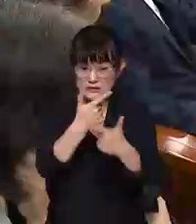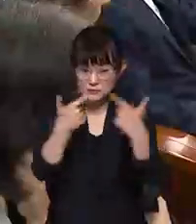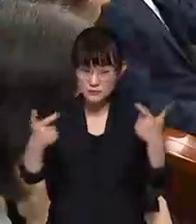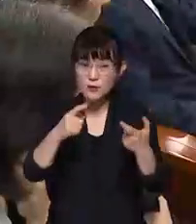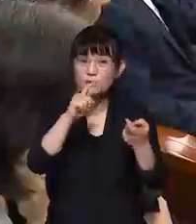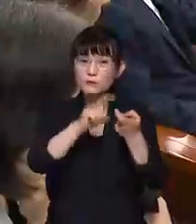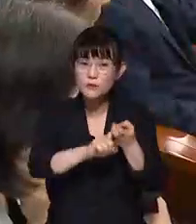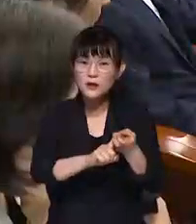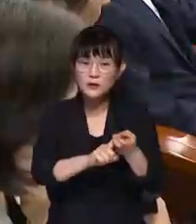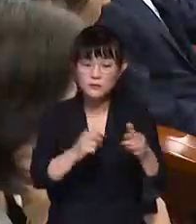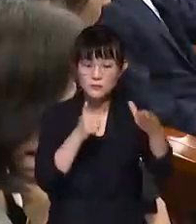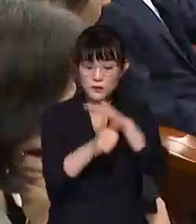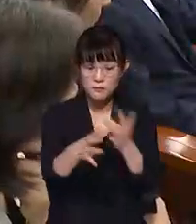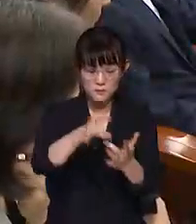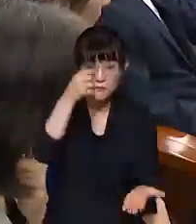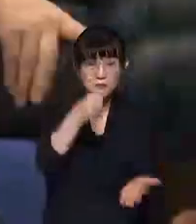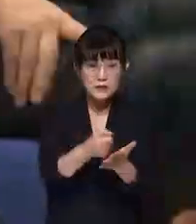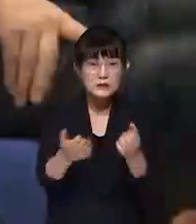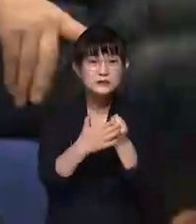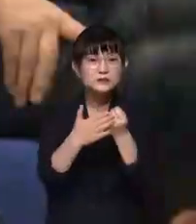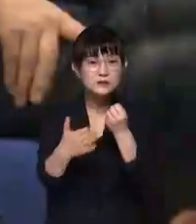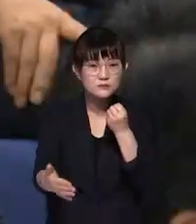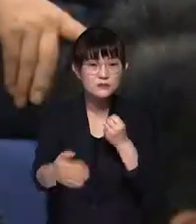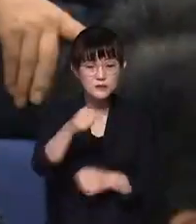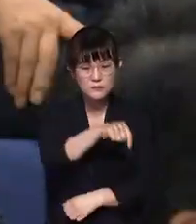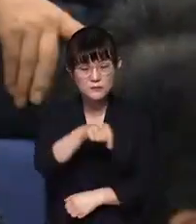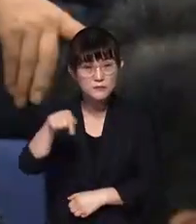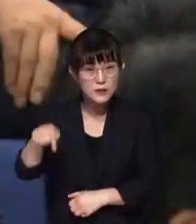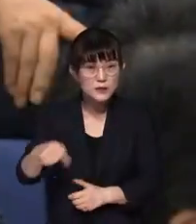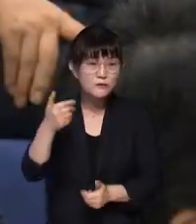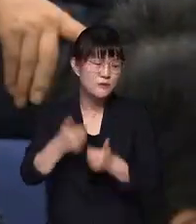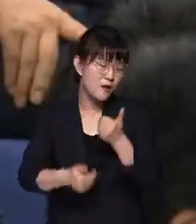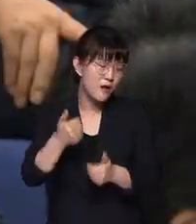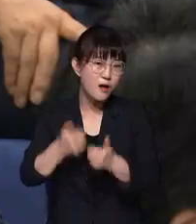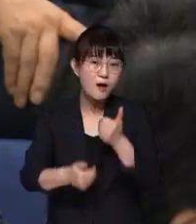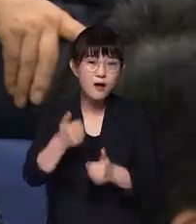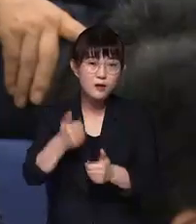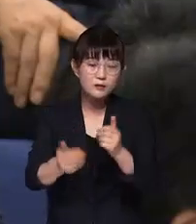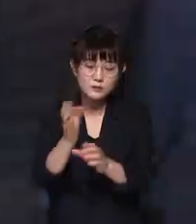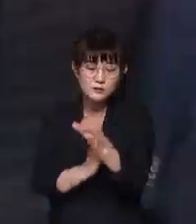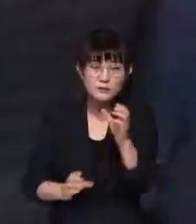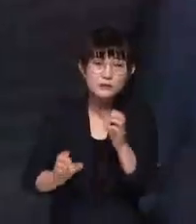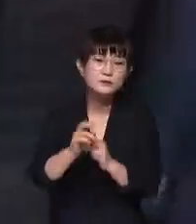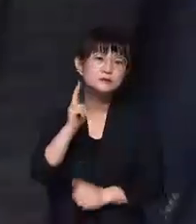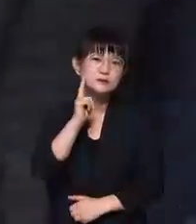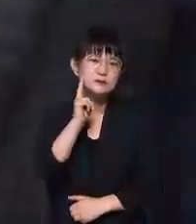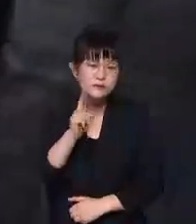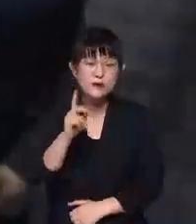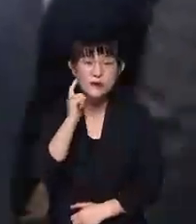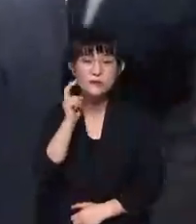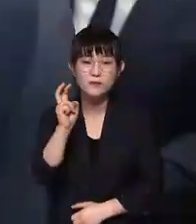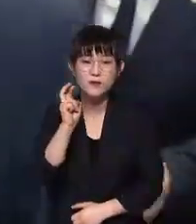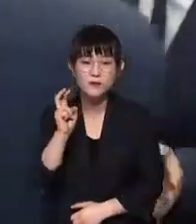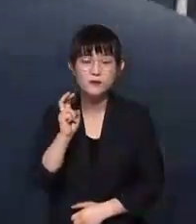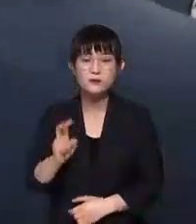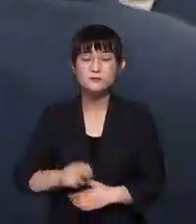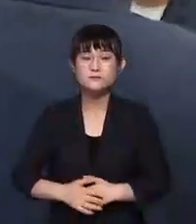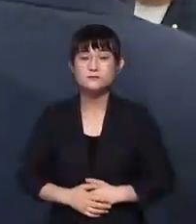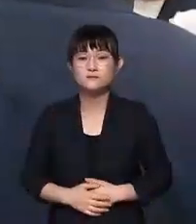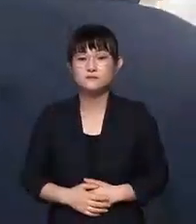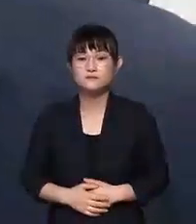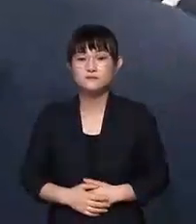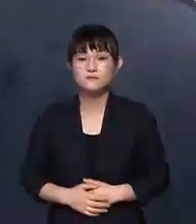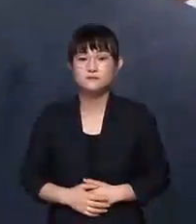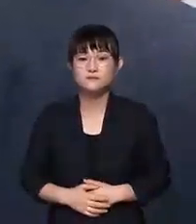지도부가 선출되면서 사실상 심리적 분당 상태에 놓여있는 당내 계파 갈등이 더 격화될 것이라는 걱정도